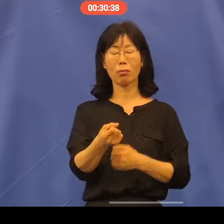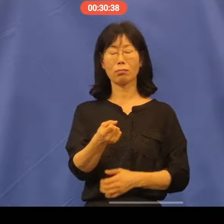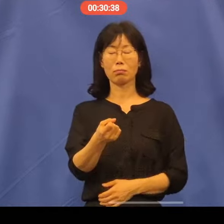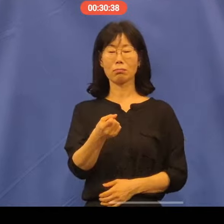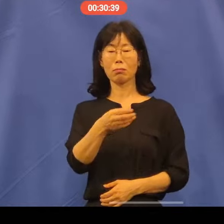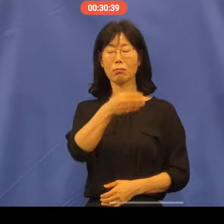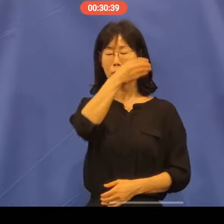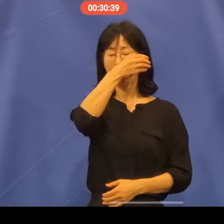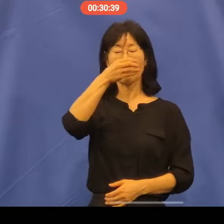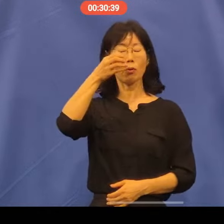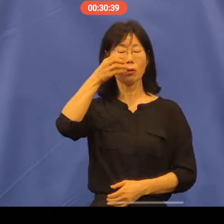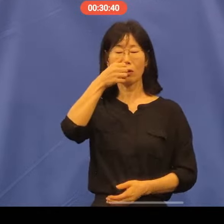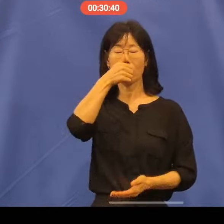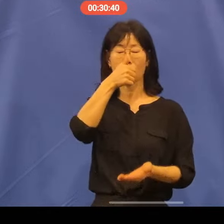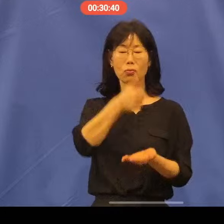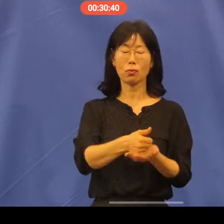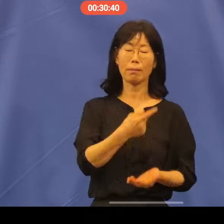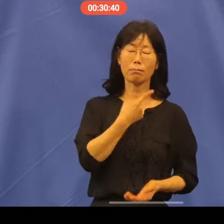그냥